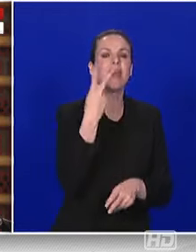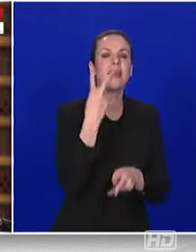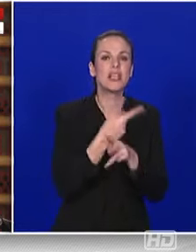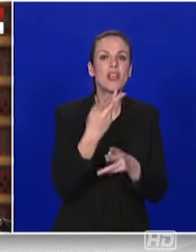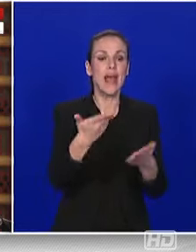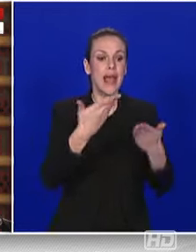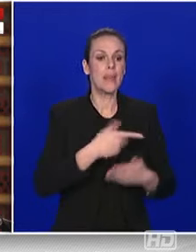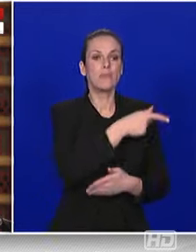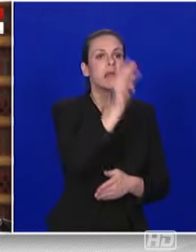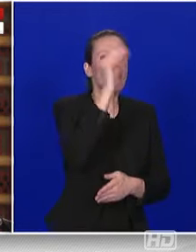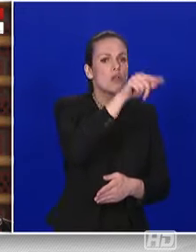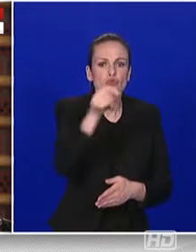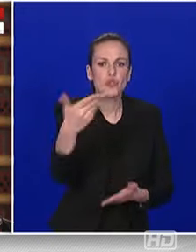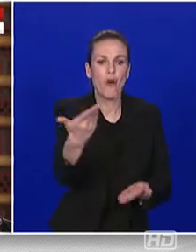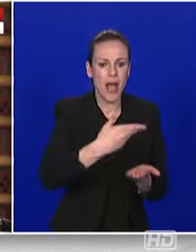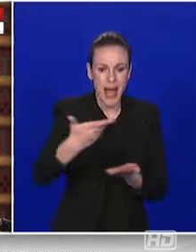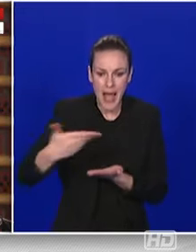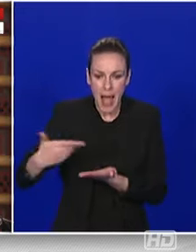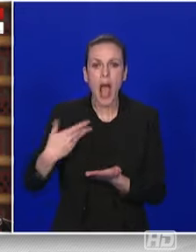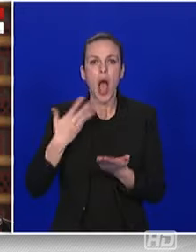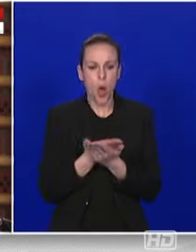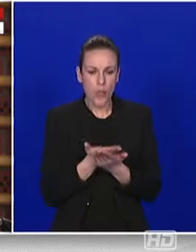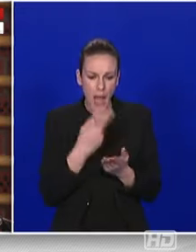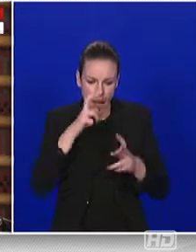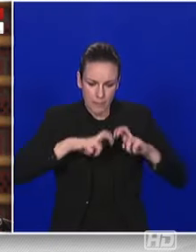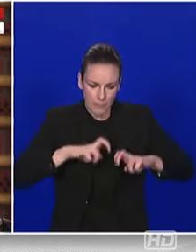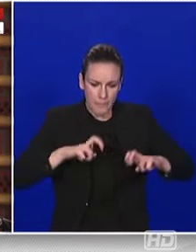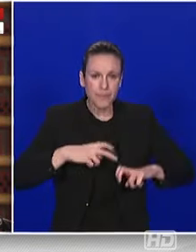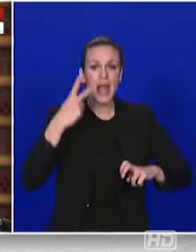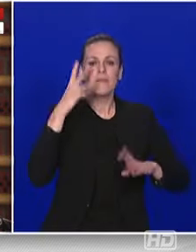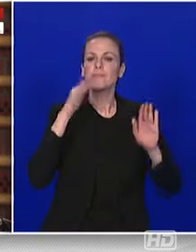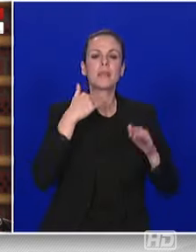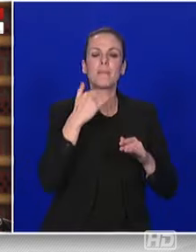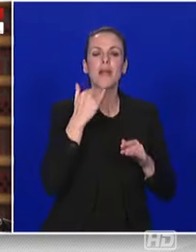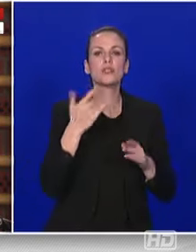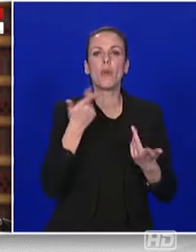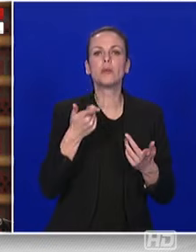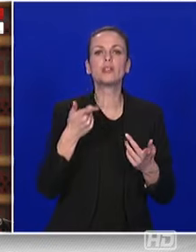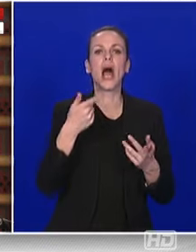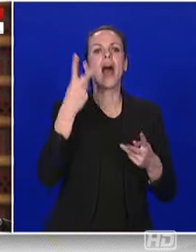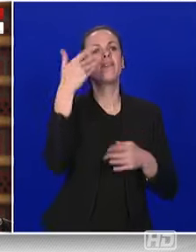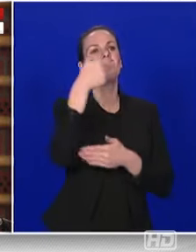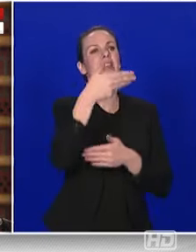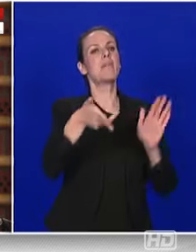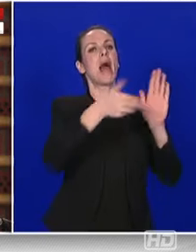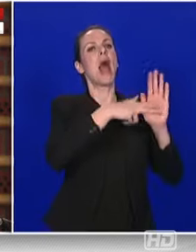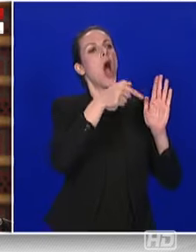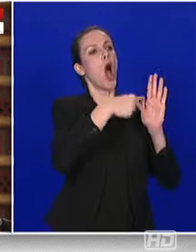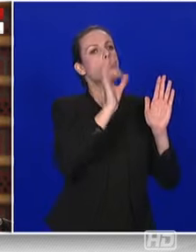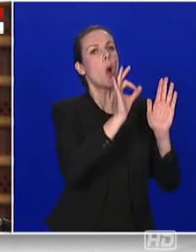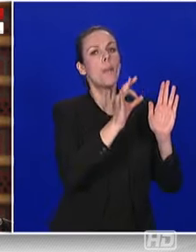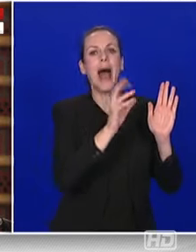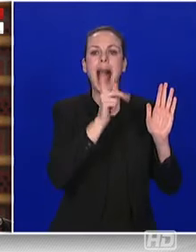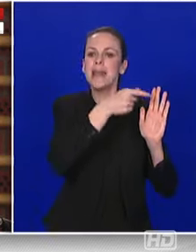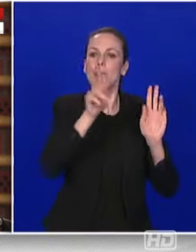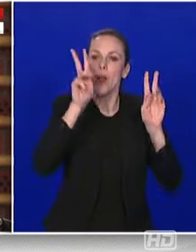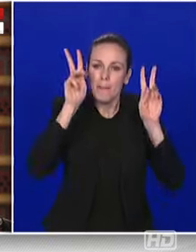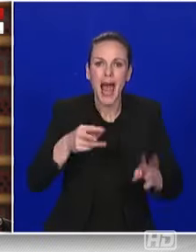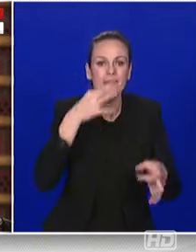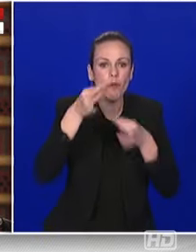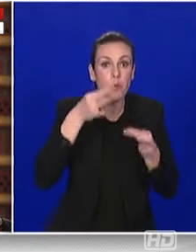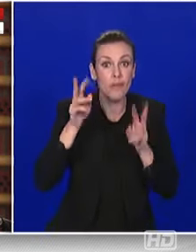svojim iskustvima, o svojim validacijama tih testova bez obzira na deklaraciju koju daje proizvođač. Nakon toga ćemo,